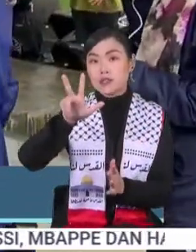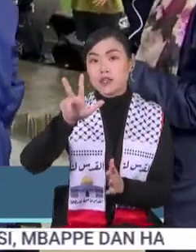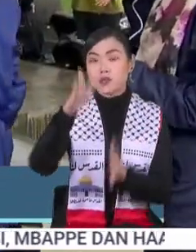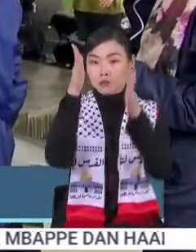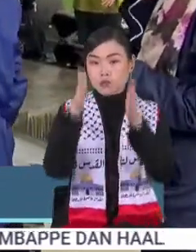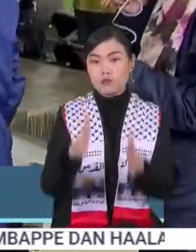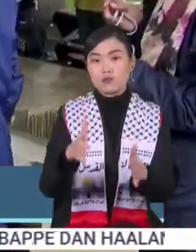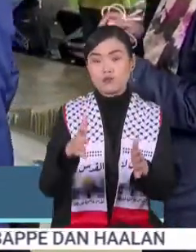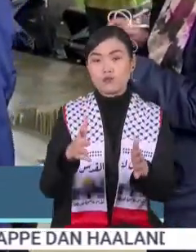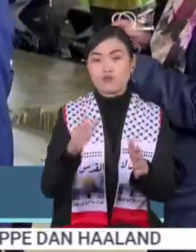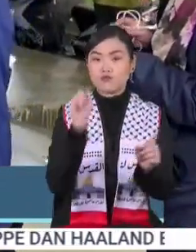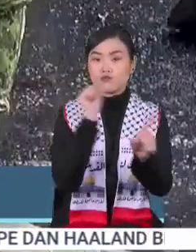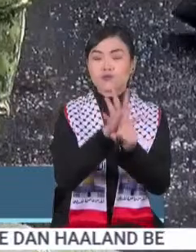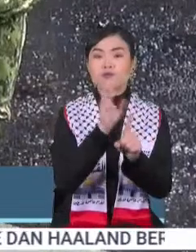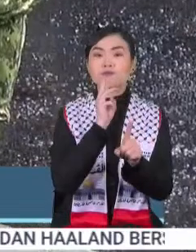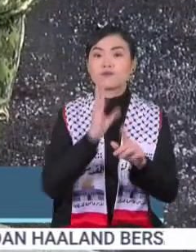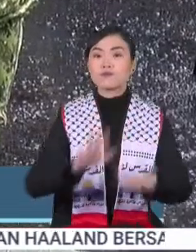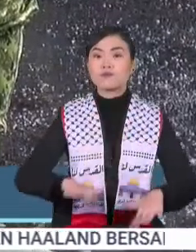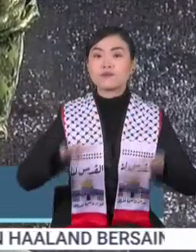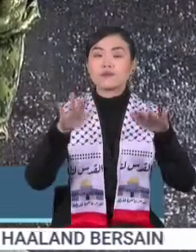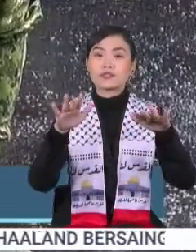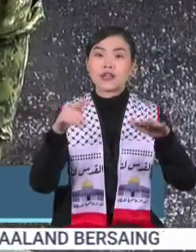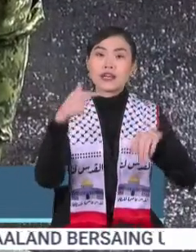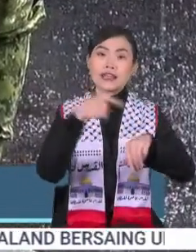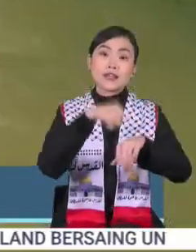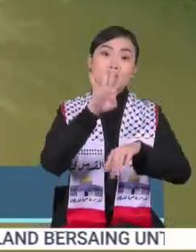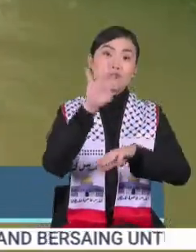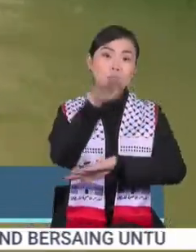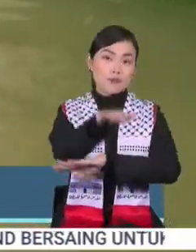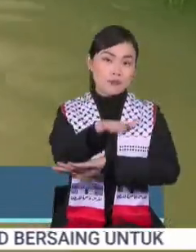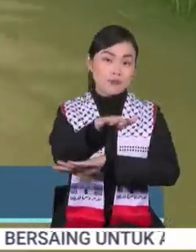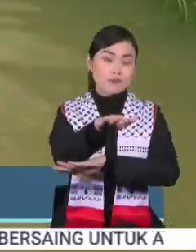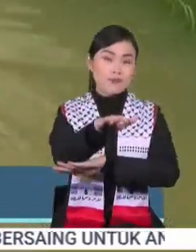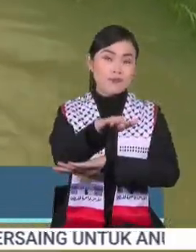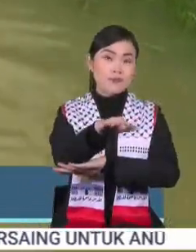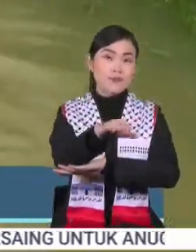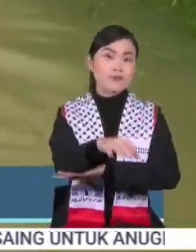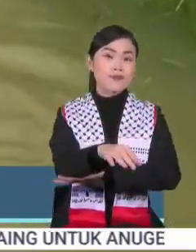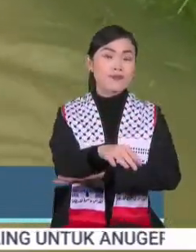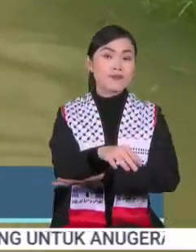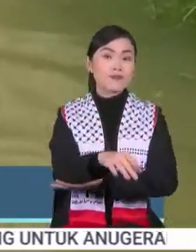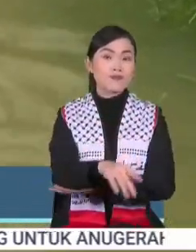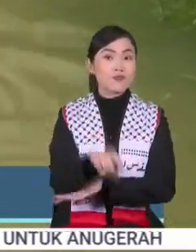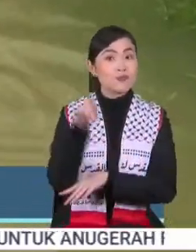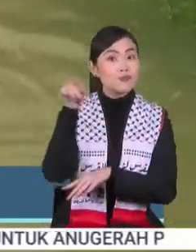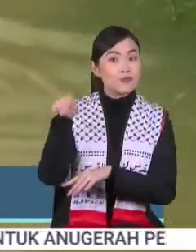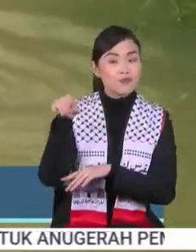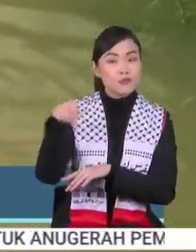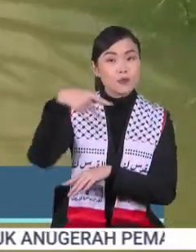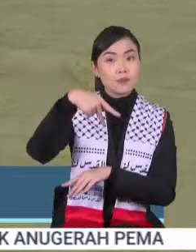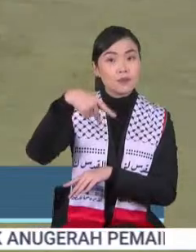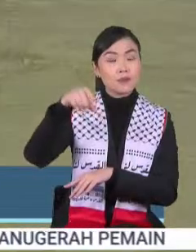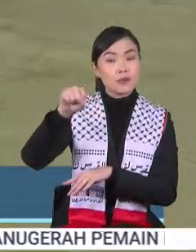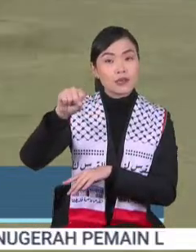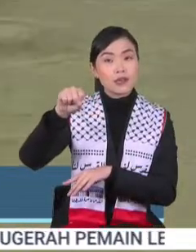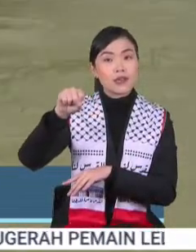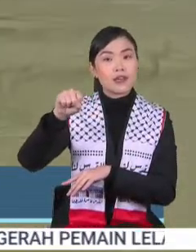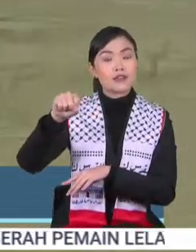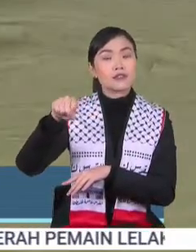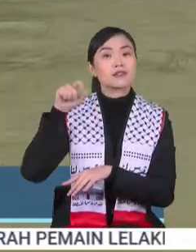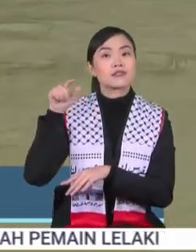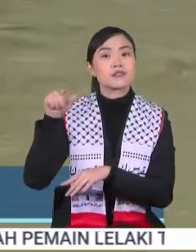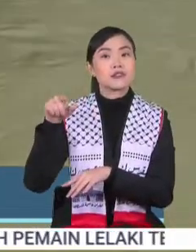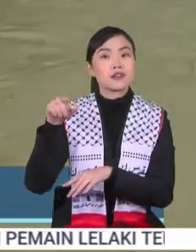banjir sehingga 4 petang tadi iaitu yang berada di ppsk Kampung Gunung menerong